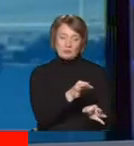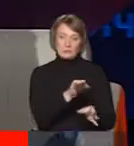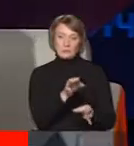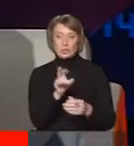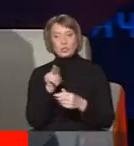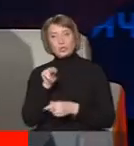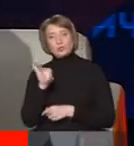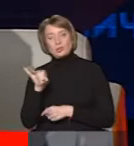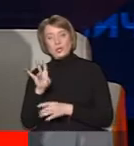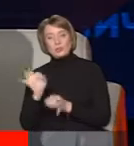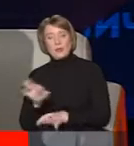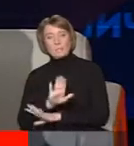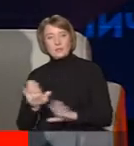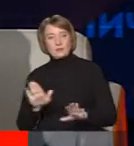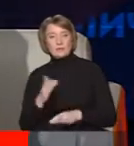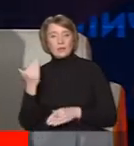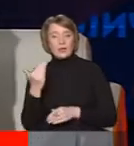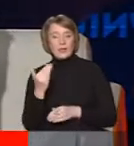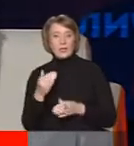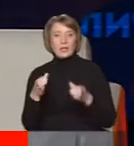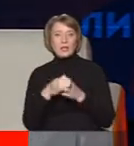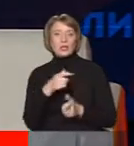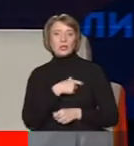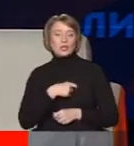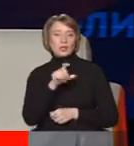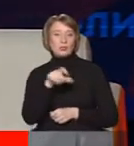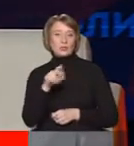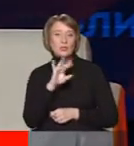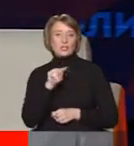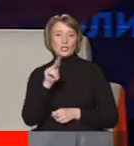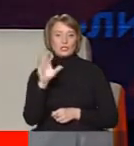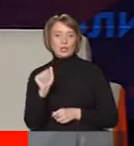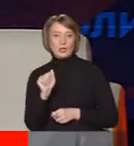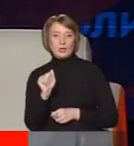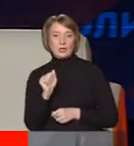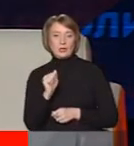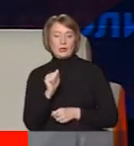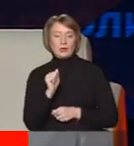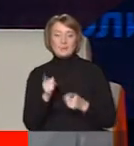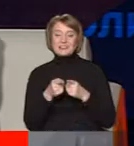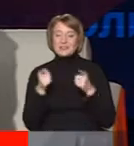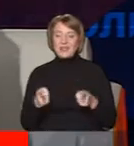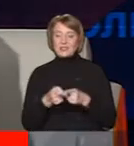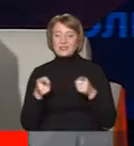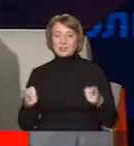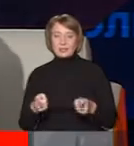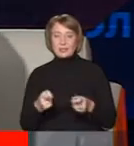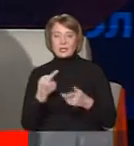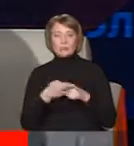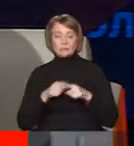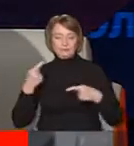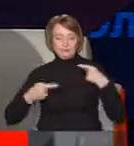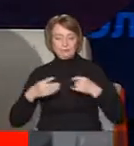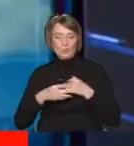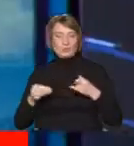наприклад, ті ж самі депутати Кличка говорять, що вони проти корупції, але потім голосують від сесії до сесії за земельний дербан, ну це ж виборець може перевірити. Ну, дивіться,